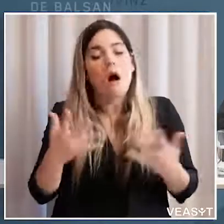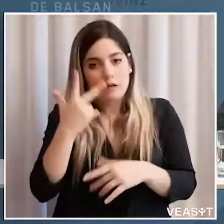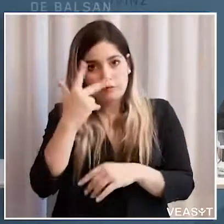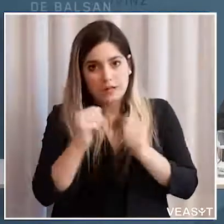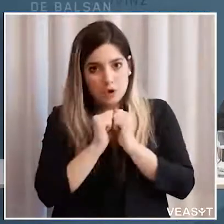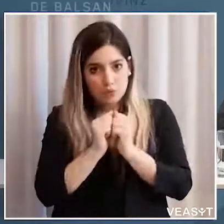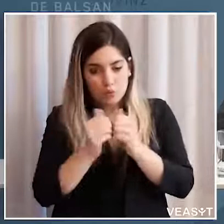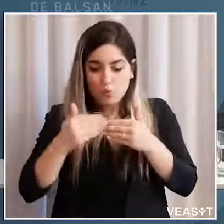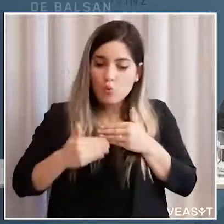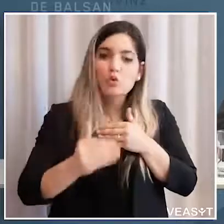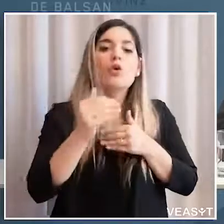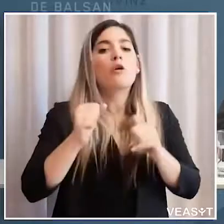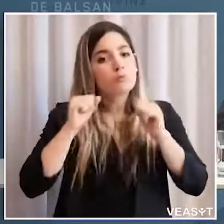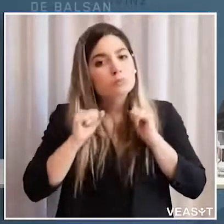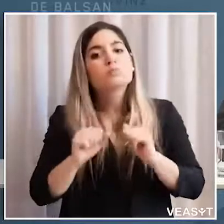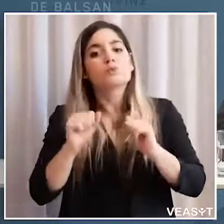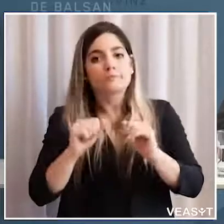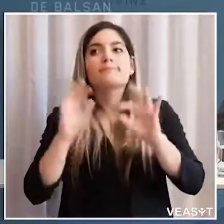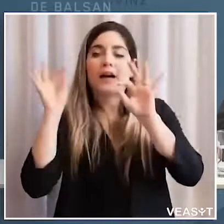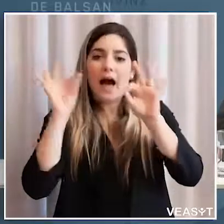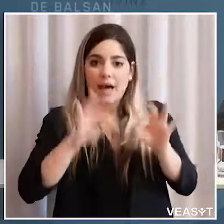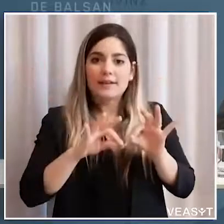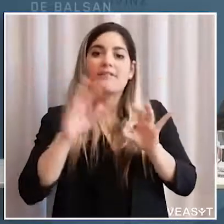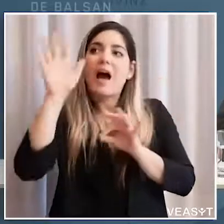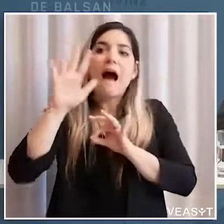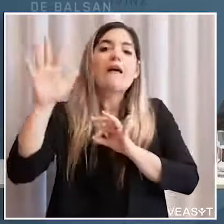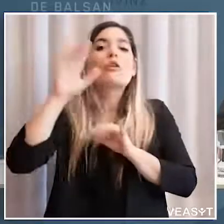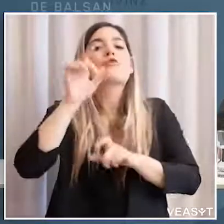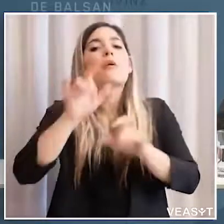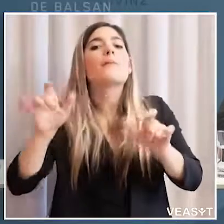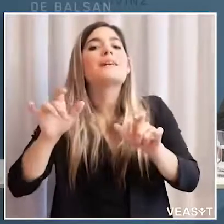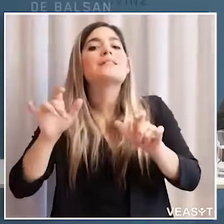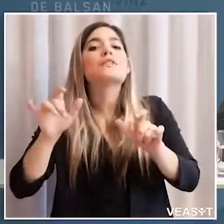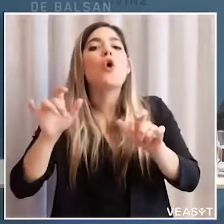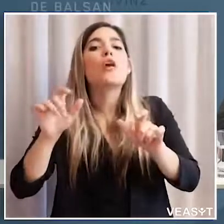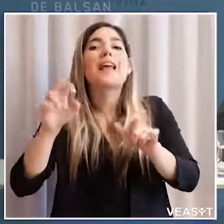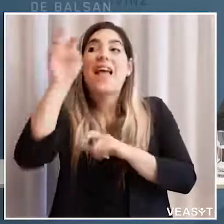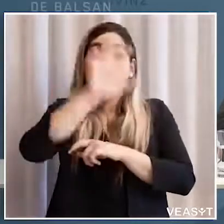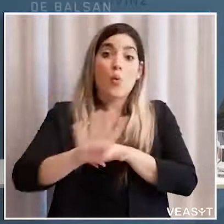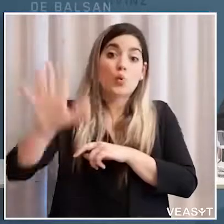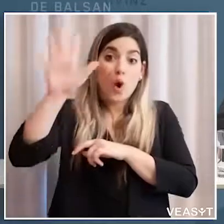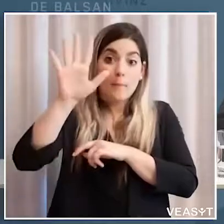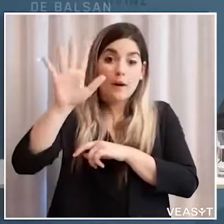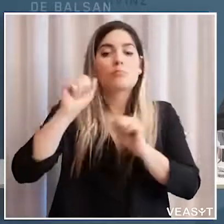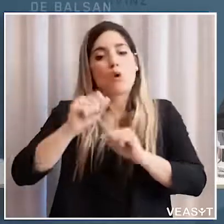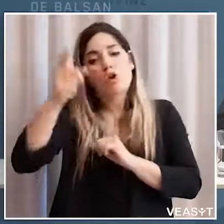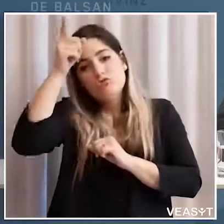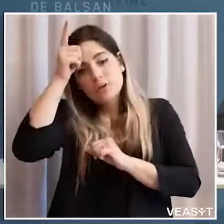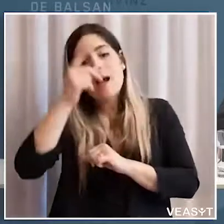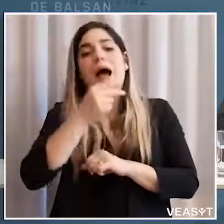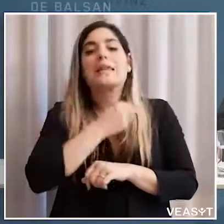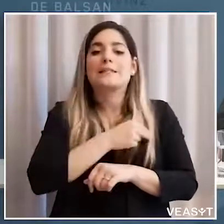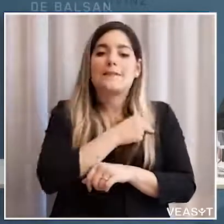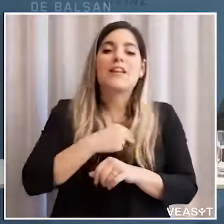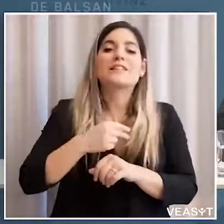già sarà possibile la vivo in alto adige delle persone che arrivano dai paesi europei dalla